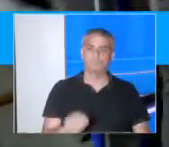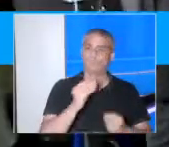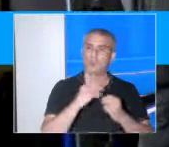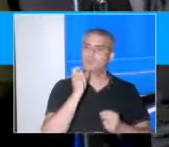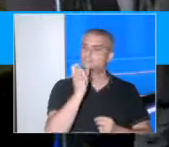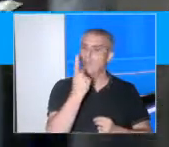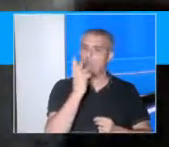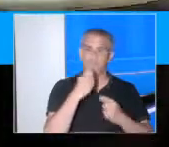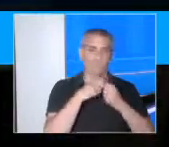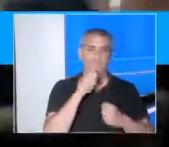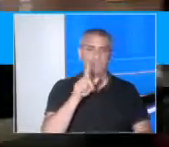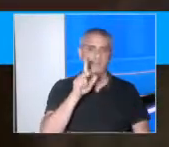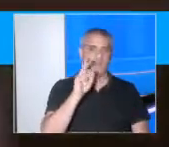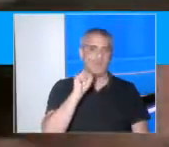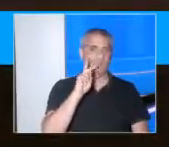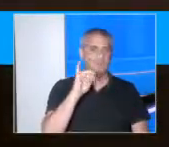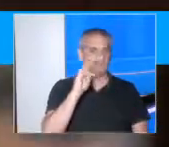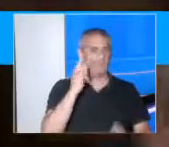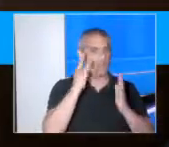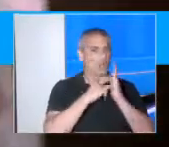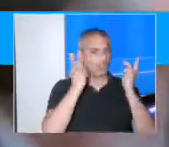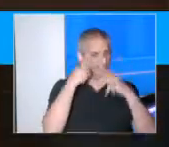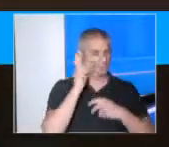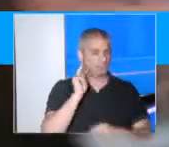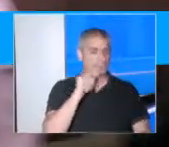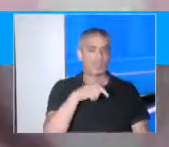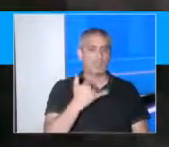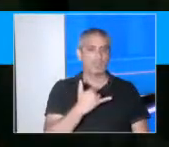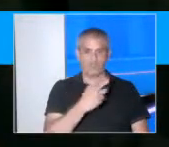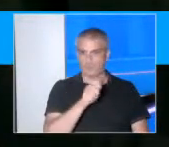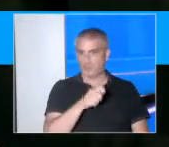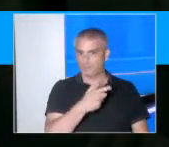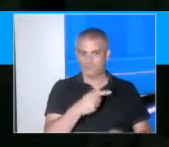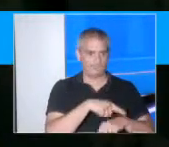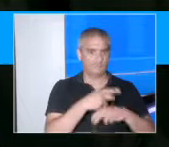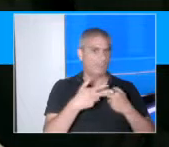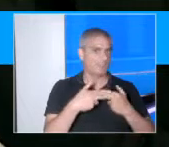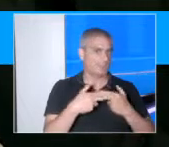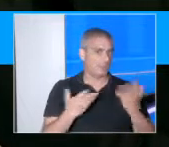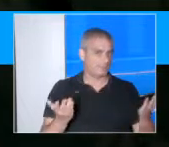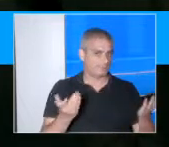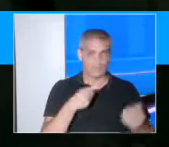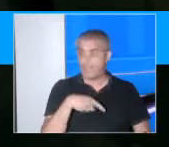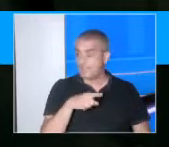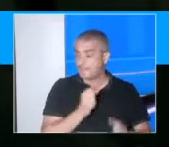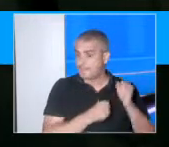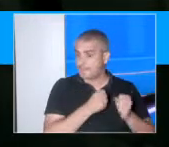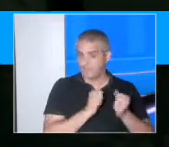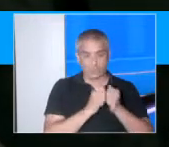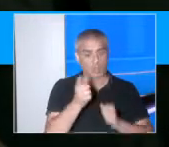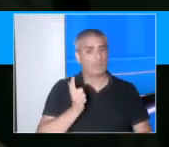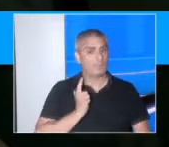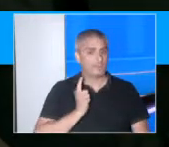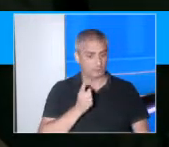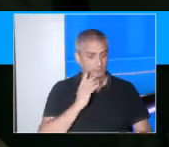אחת שלך, חברת הכנסת לסקי, לגבי חוק ההסדרים שצפוי להגיע אל הכנסת בזמן הקרוב. אתם במרץ או את באופן